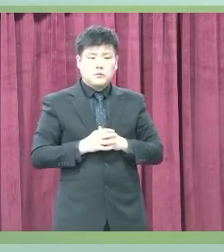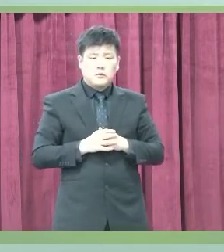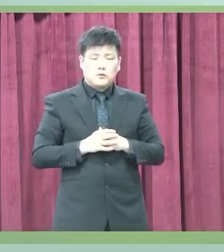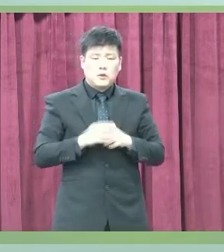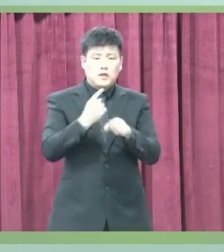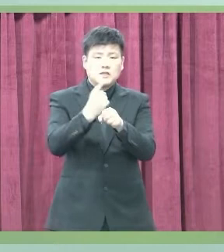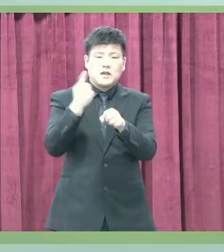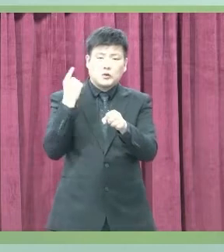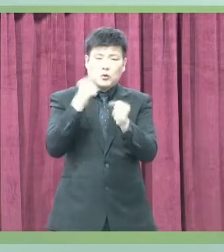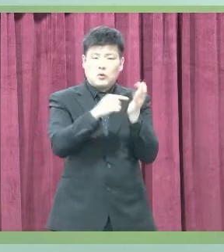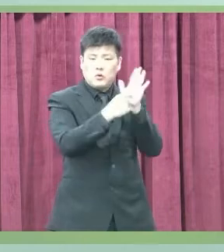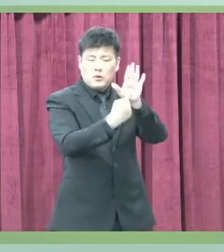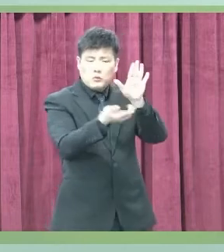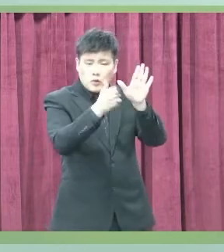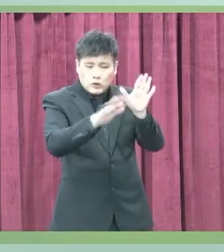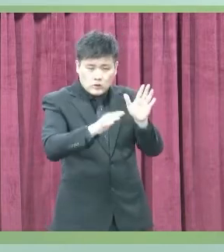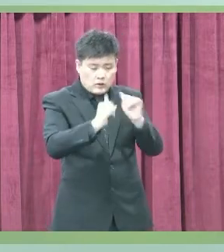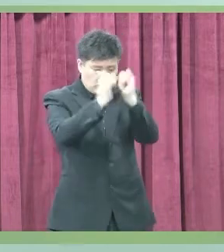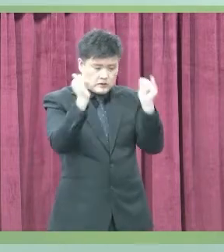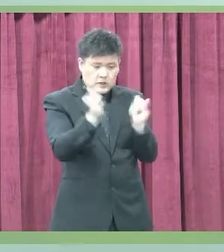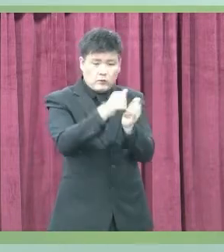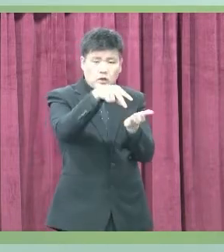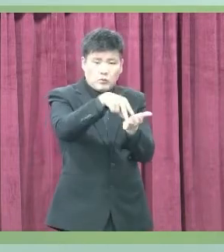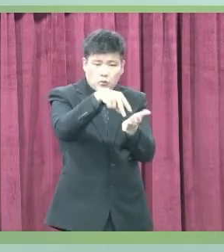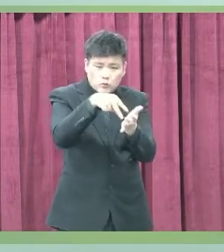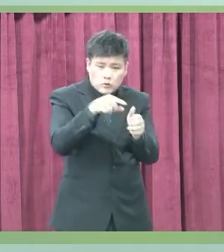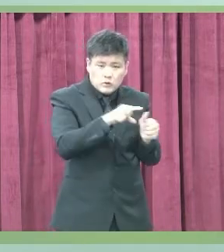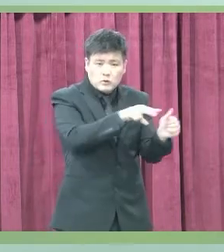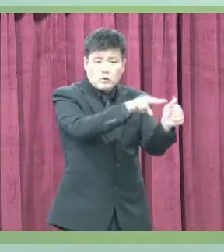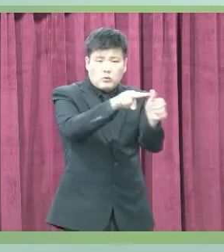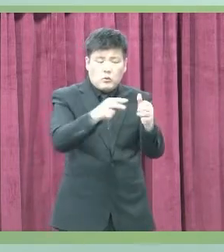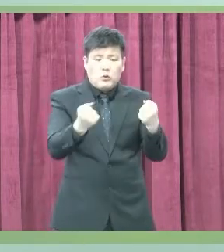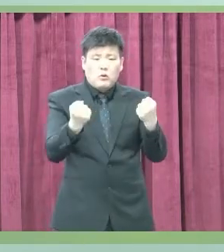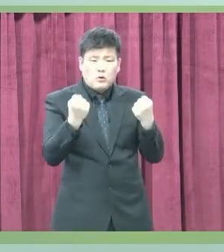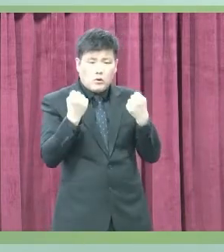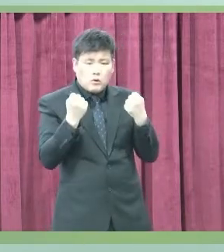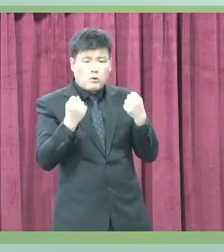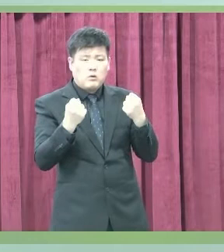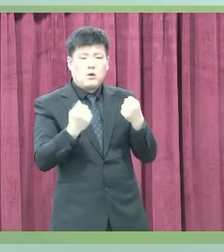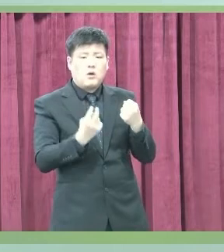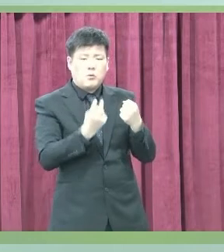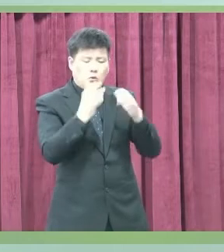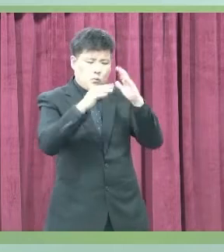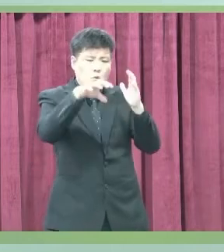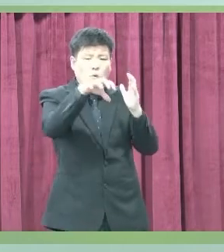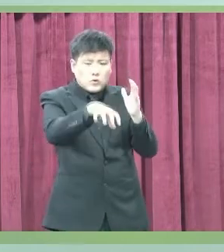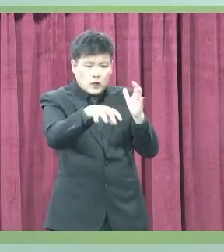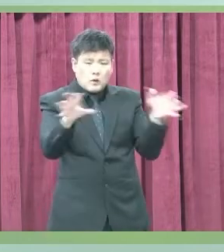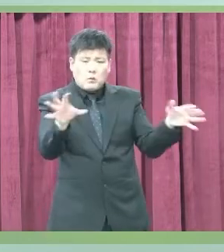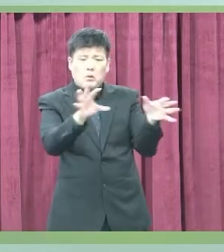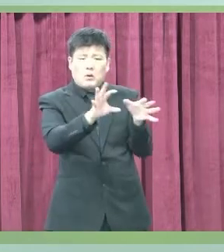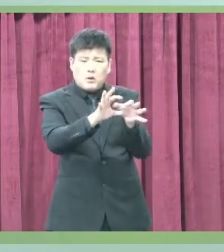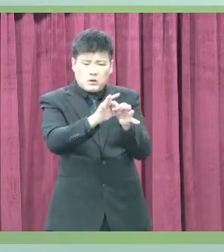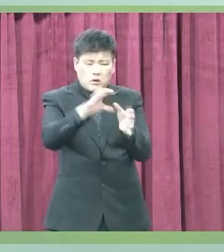하는데, 저희가 사회보장정보원의 장애 정보와 건강보험공단의 자료를 연결시키다 보니까 통계청 사망 정보는